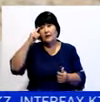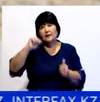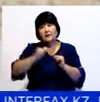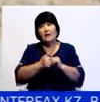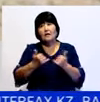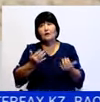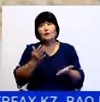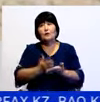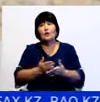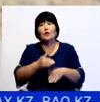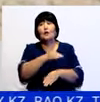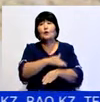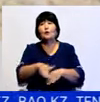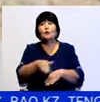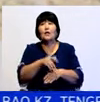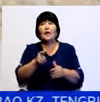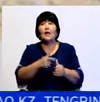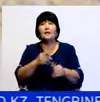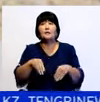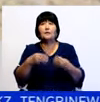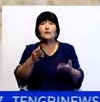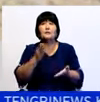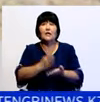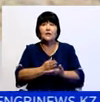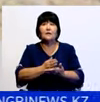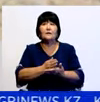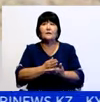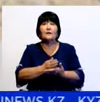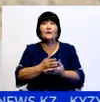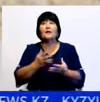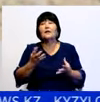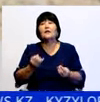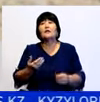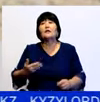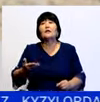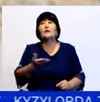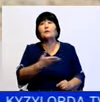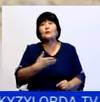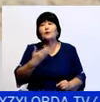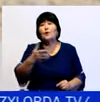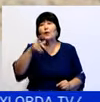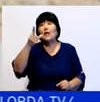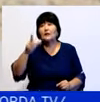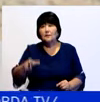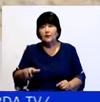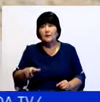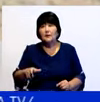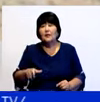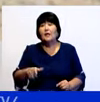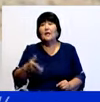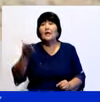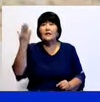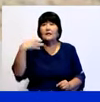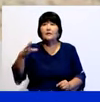үшін көшенің атын беріп жатыр. Енді біз ол азаматпен кезінде